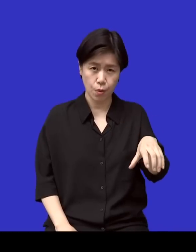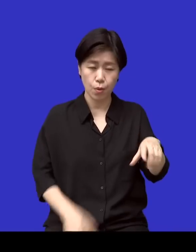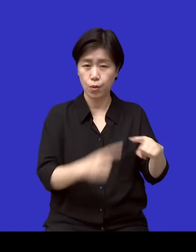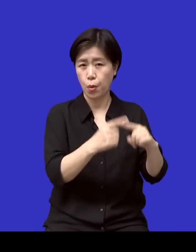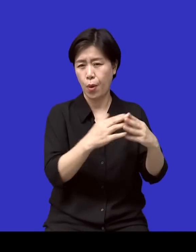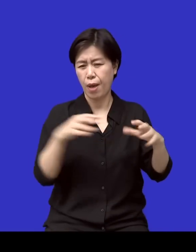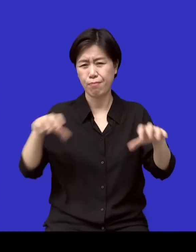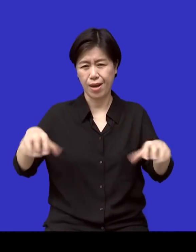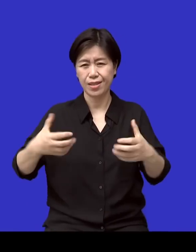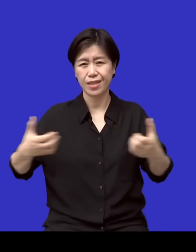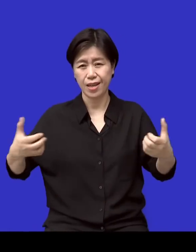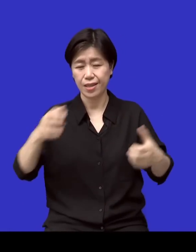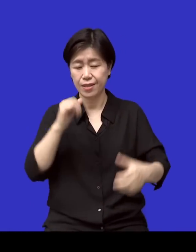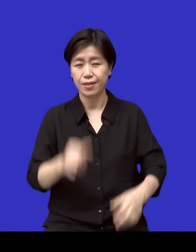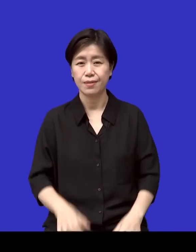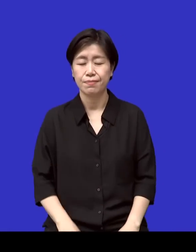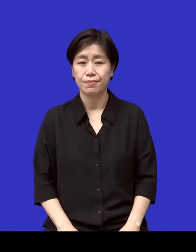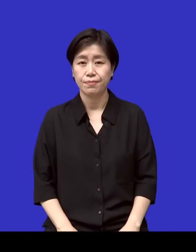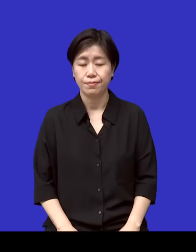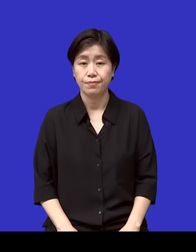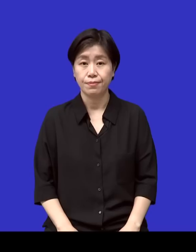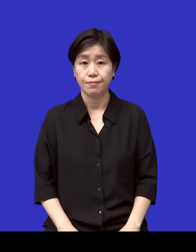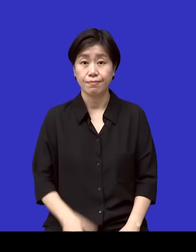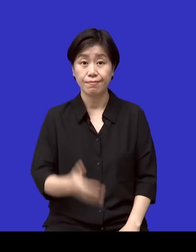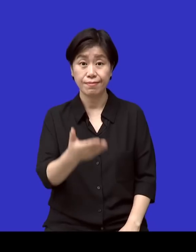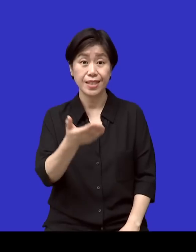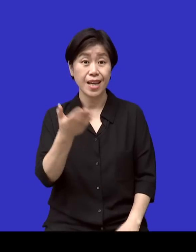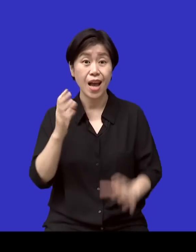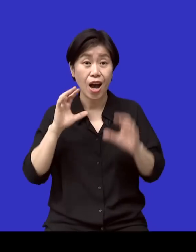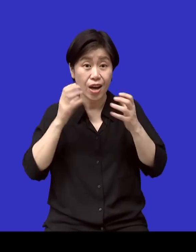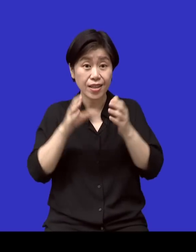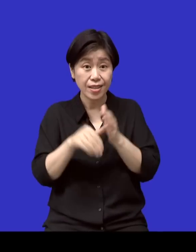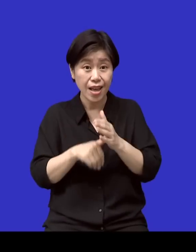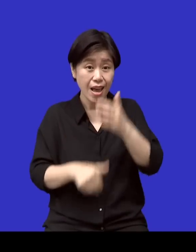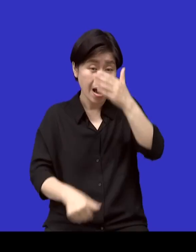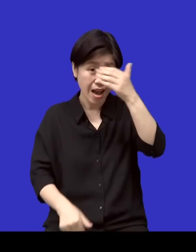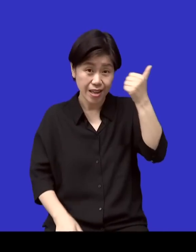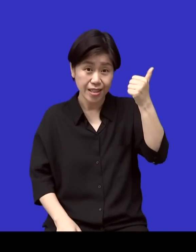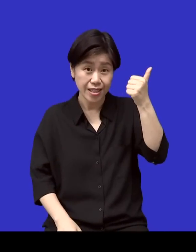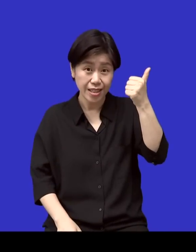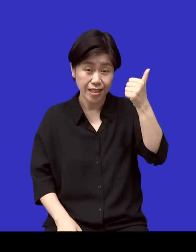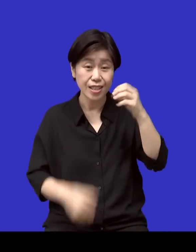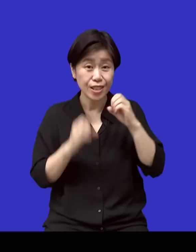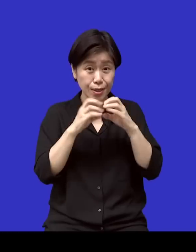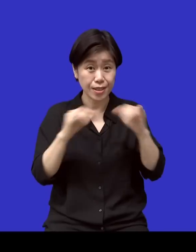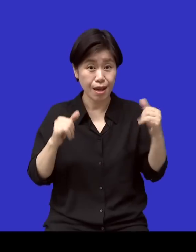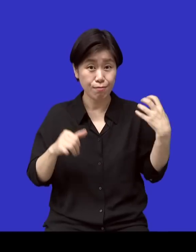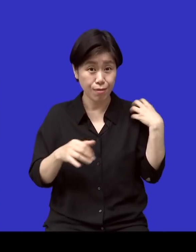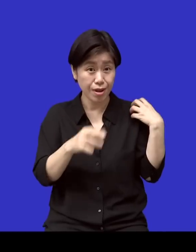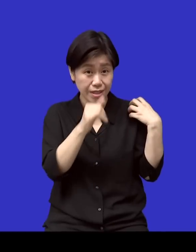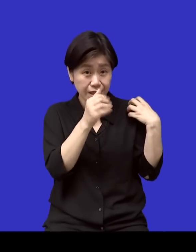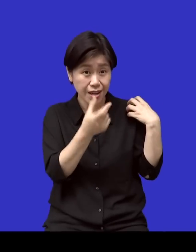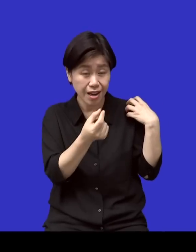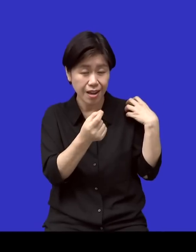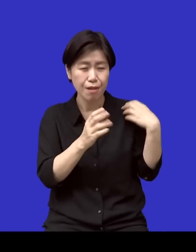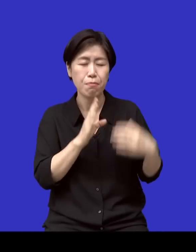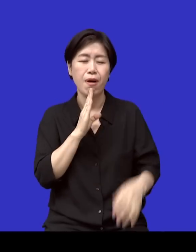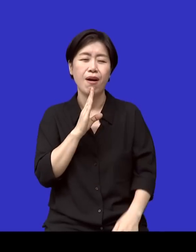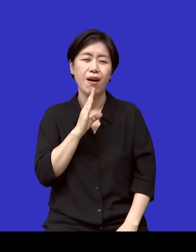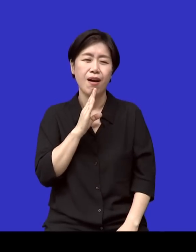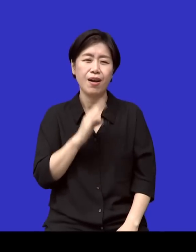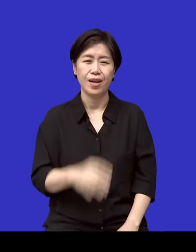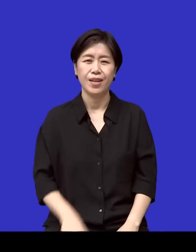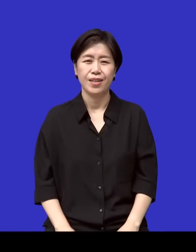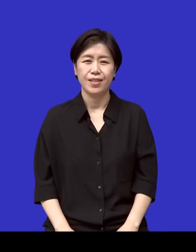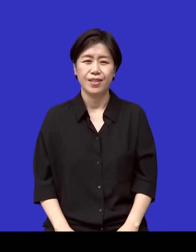소희 선수가 그 당시 집에 머물 땐 목사님이 아니셨고. 네. 전도사님이셨어요. 그때도. 네. 그러니까 두 분이 보이는 게 우리